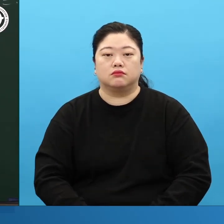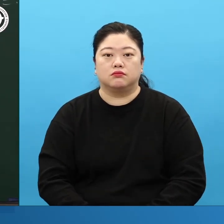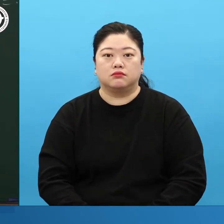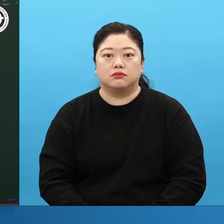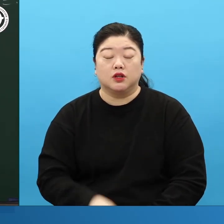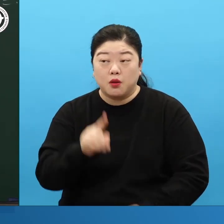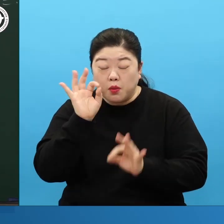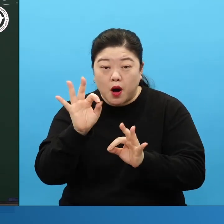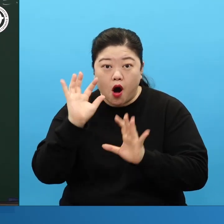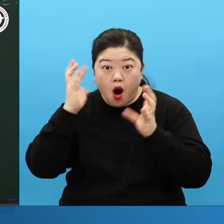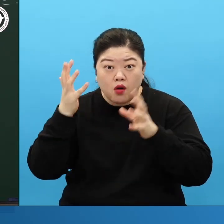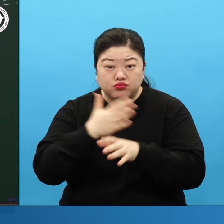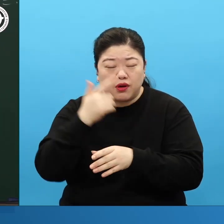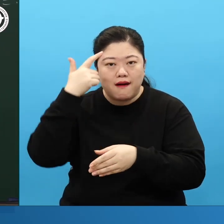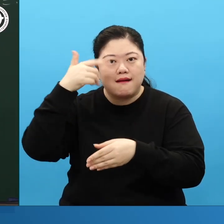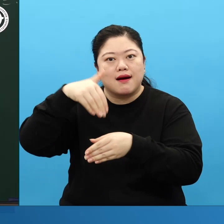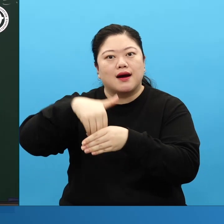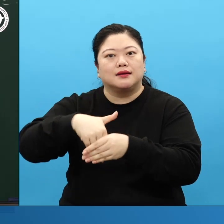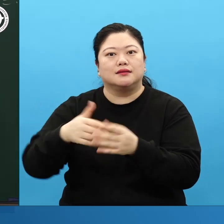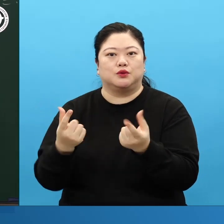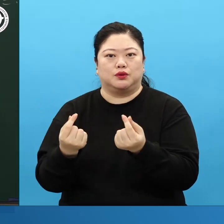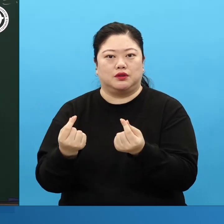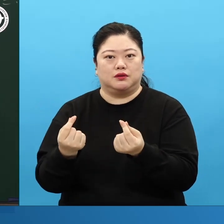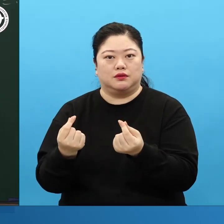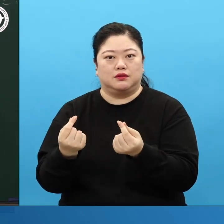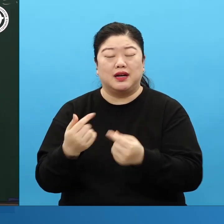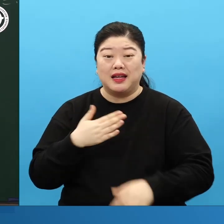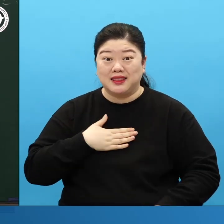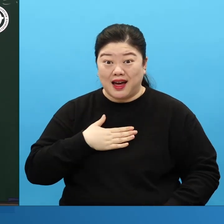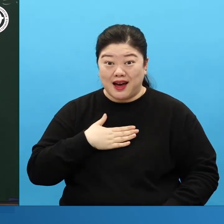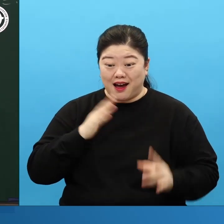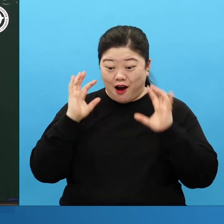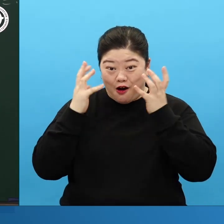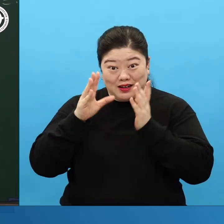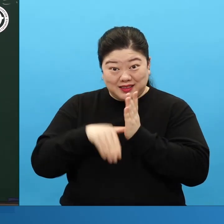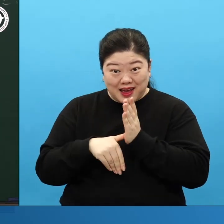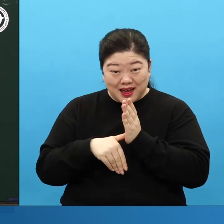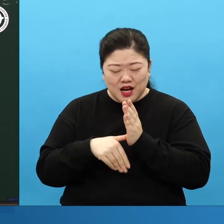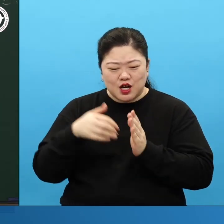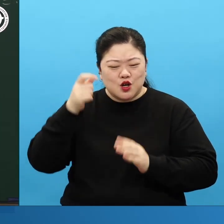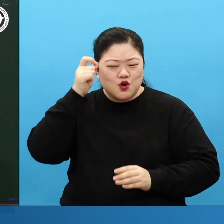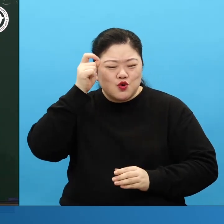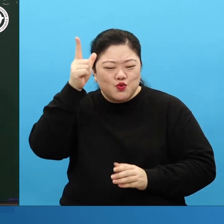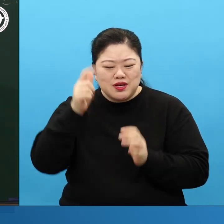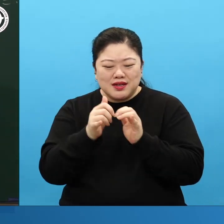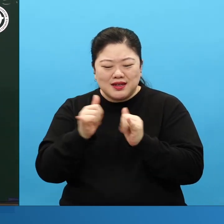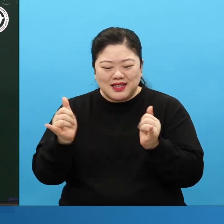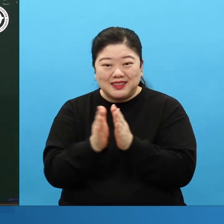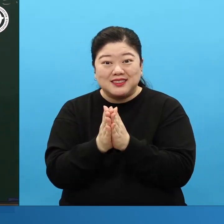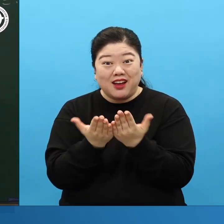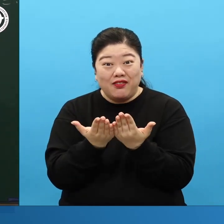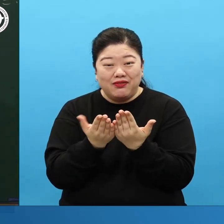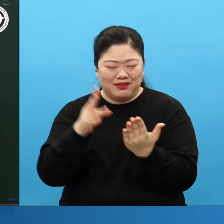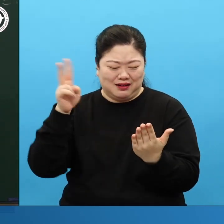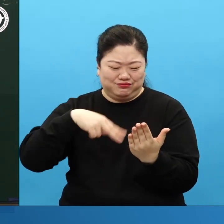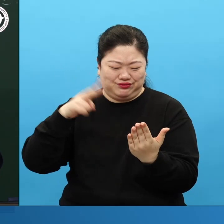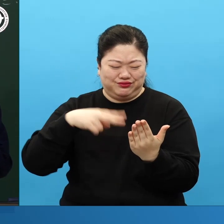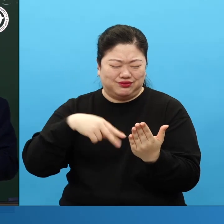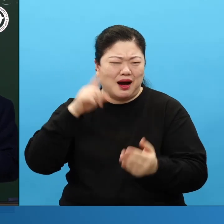옛날에 매일 한 명씩 읽었어요. Por ejemplo, yo anteriormente cada día leía un libro acerca de estas personas importantes.